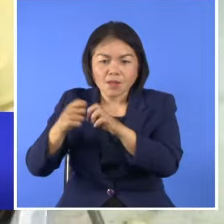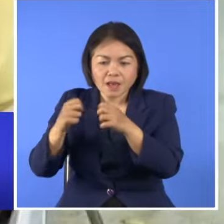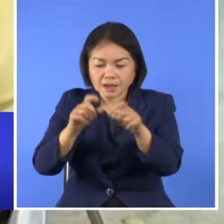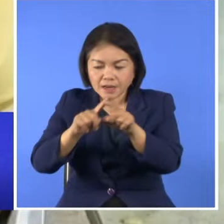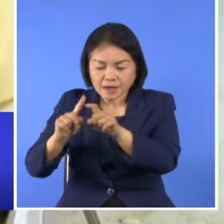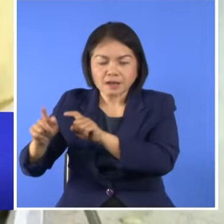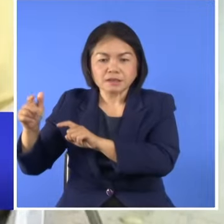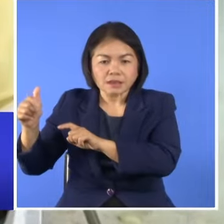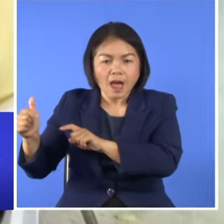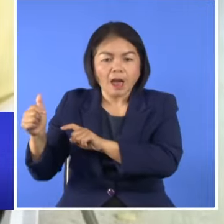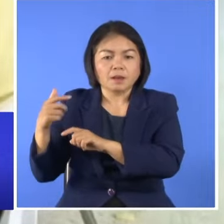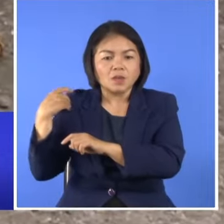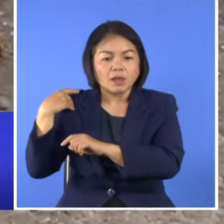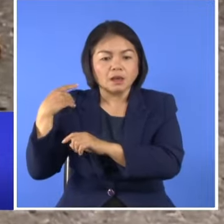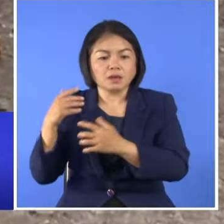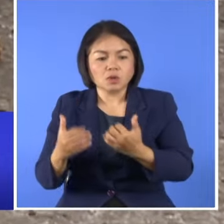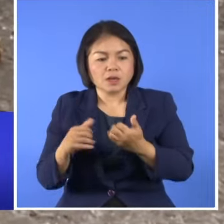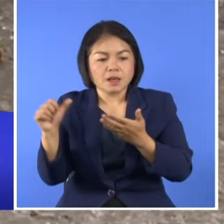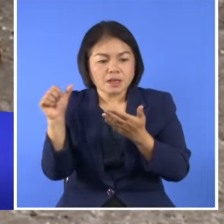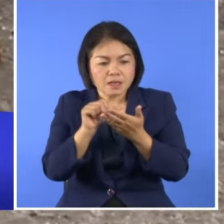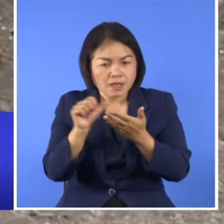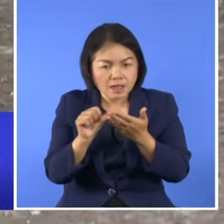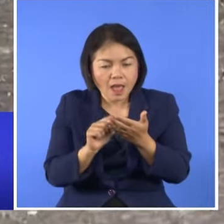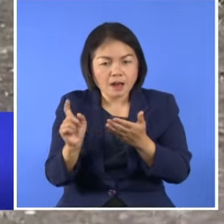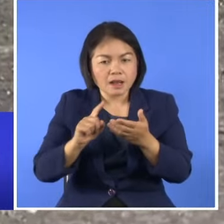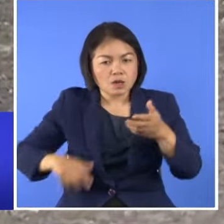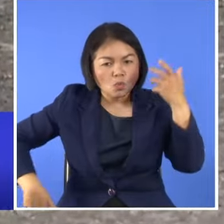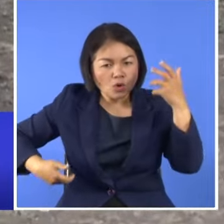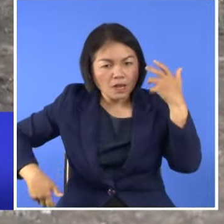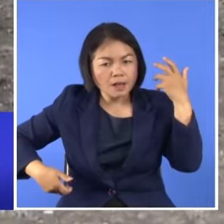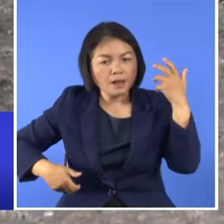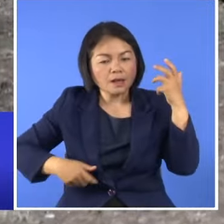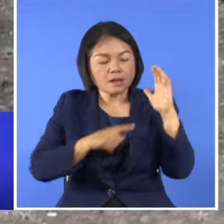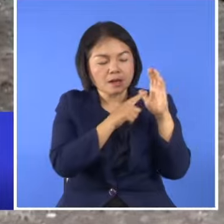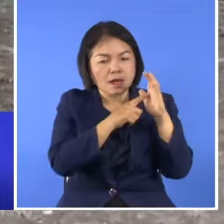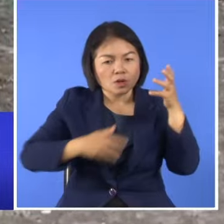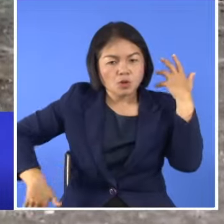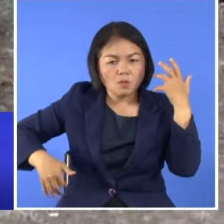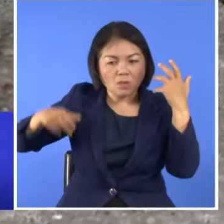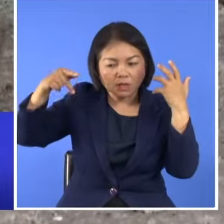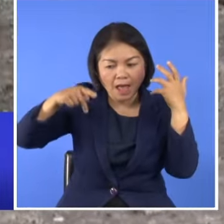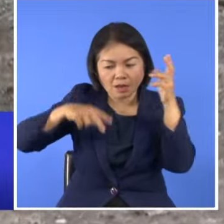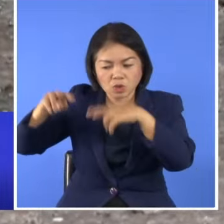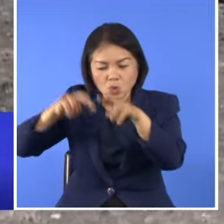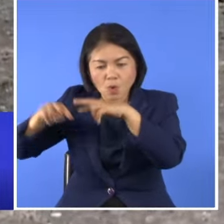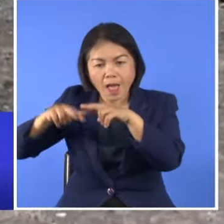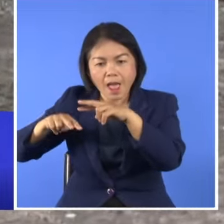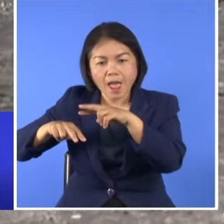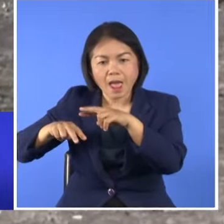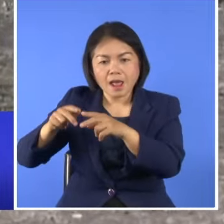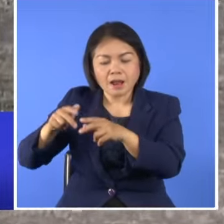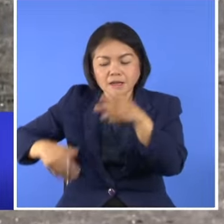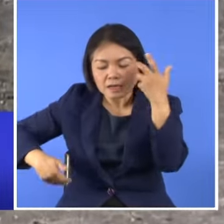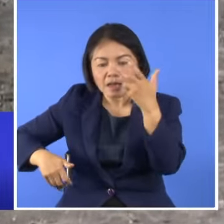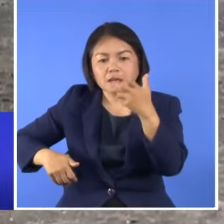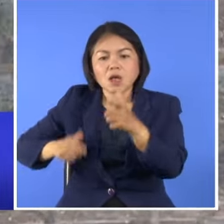คราวไปแต่ขณะนี้มีการแก้ไขยกให้จังหวัดลพบุรีเนี่ยให้มีสิทธิ์พิเศษในการดูแลลิงในกรงหมายความว่าเอา